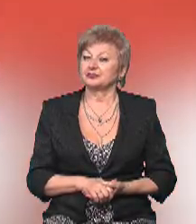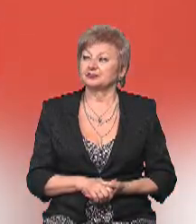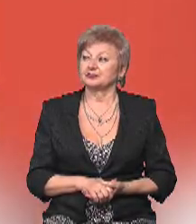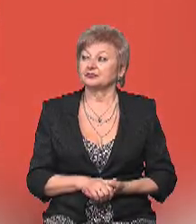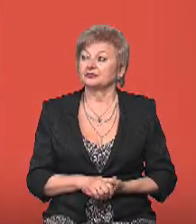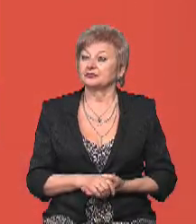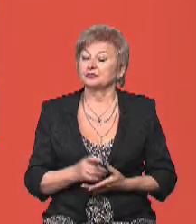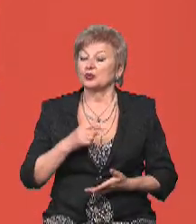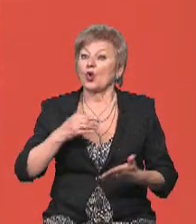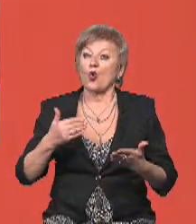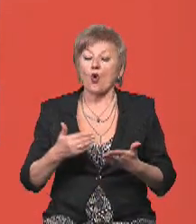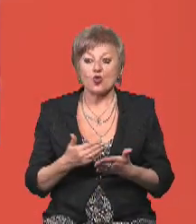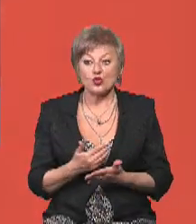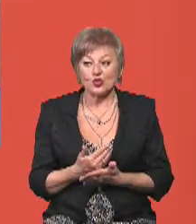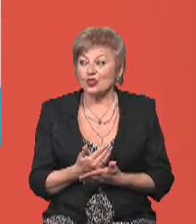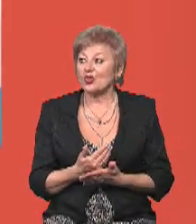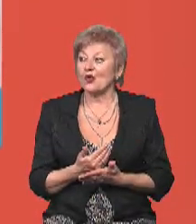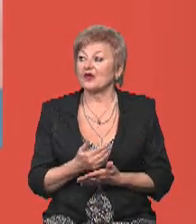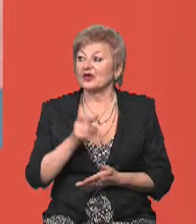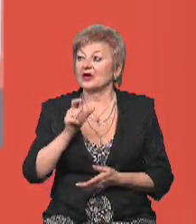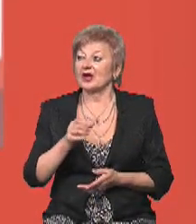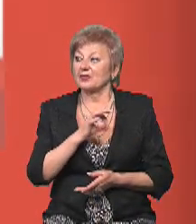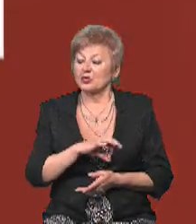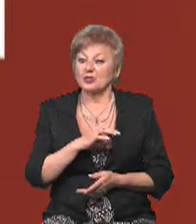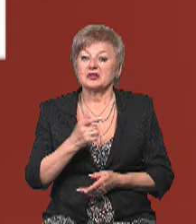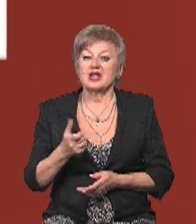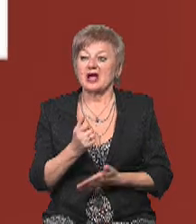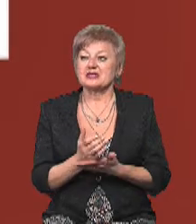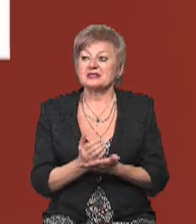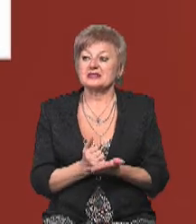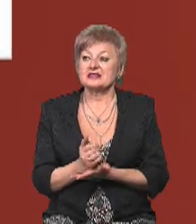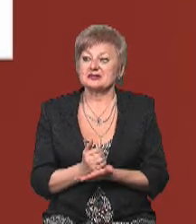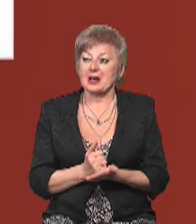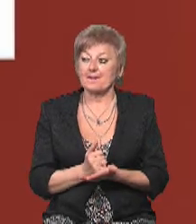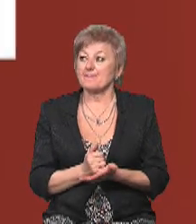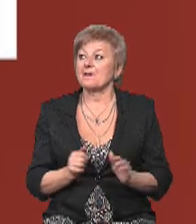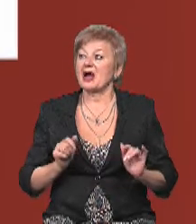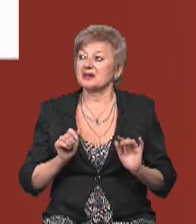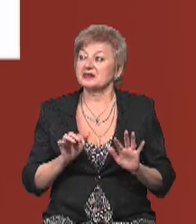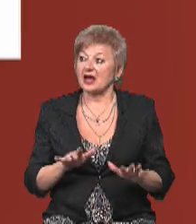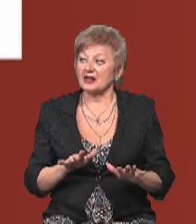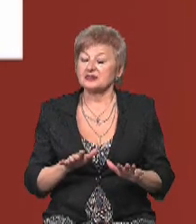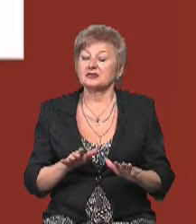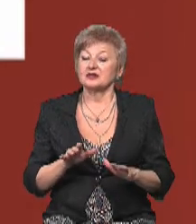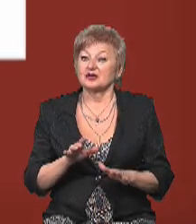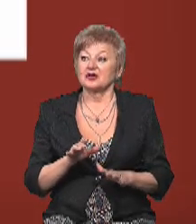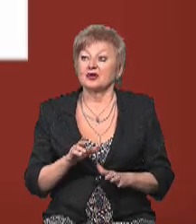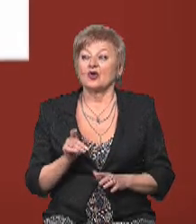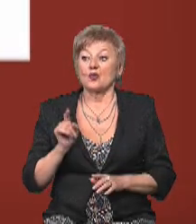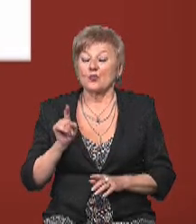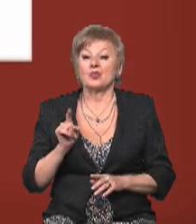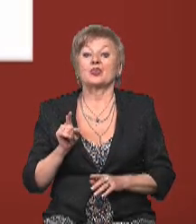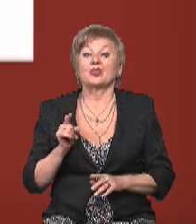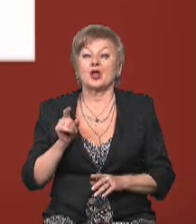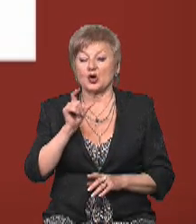Йдеться про новий продукт для побутових споживачів газовий запас в рамках акції «Твоя енергетична незалежність». І саме